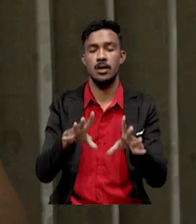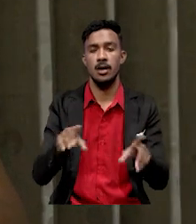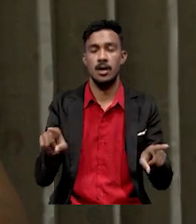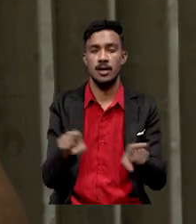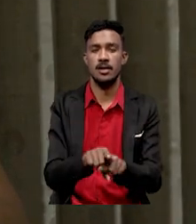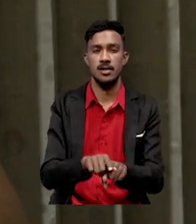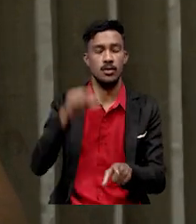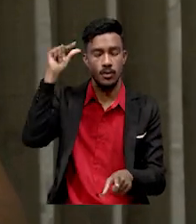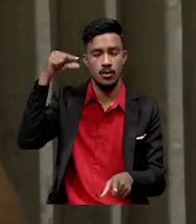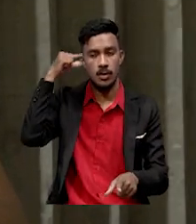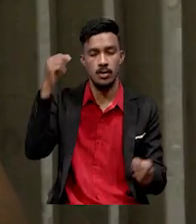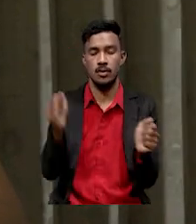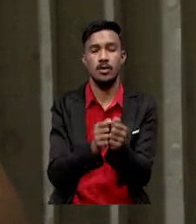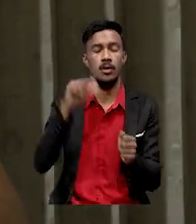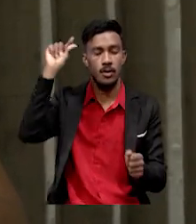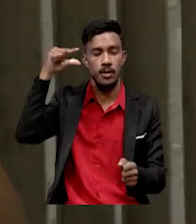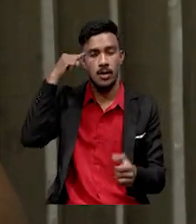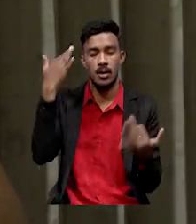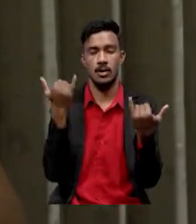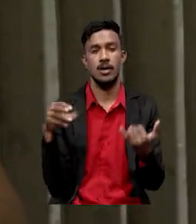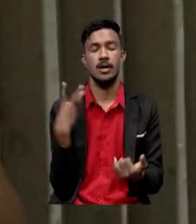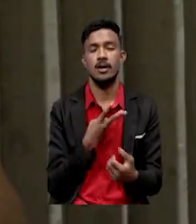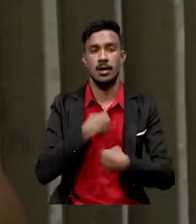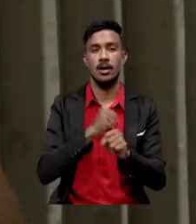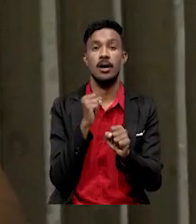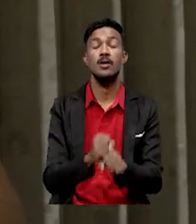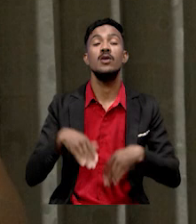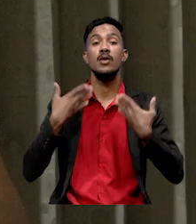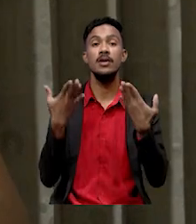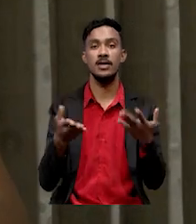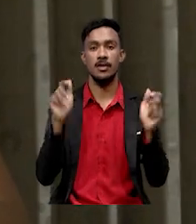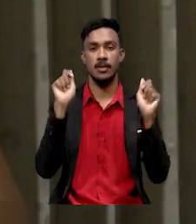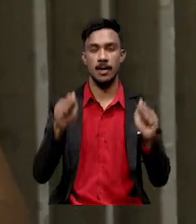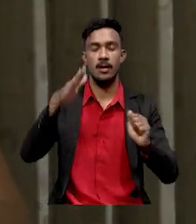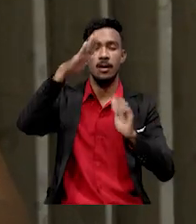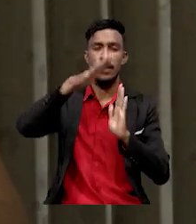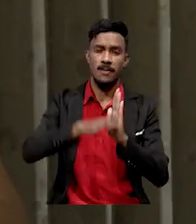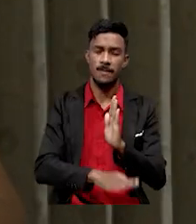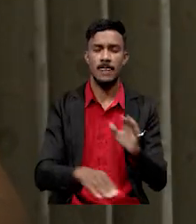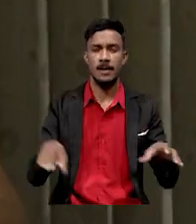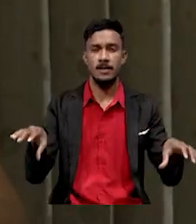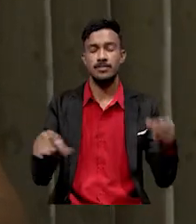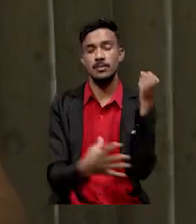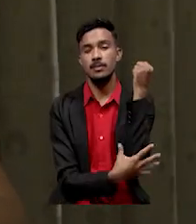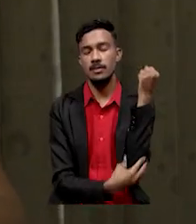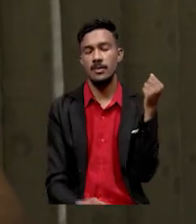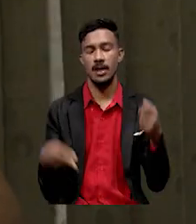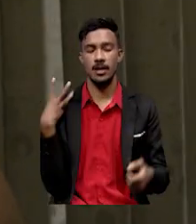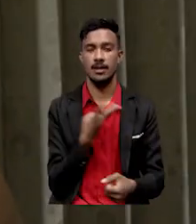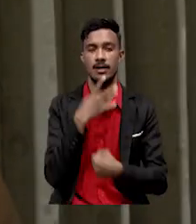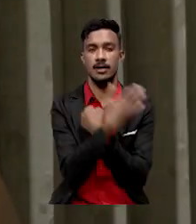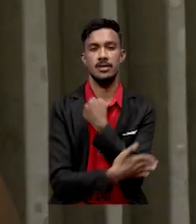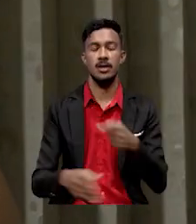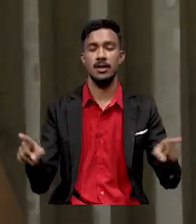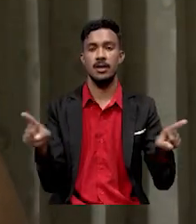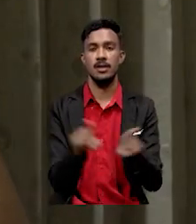governo agora dah kita halo ona ini alternatif as insa atau hamin sudah sempre gue itu nera ida ne